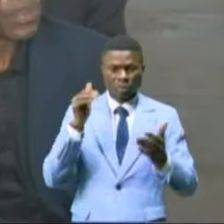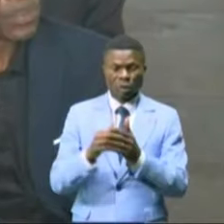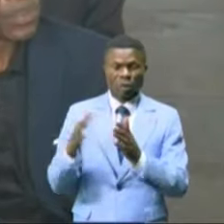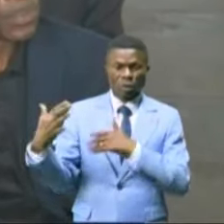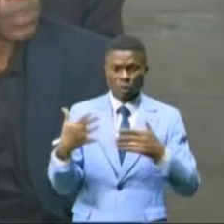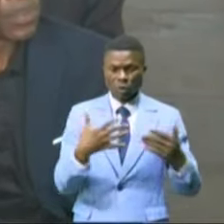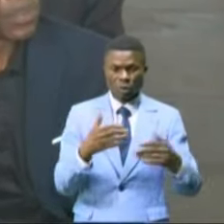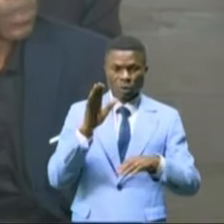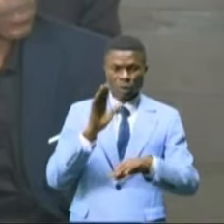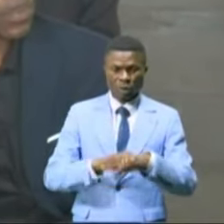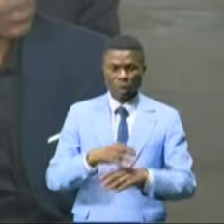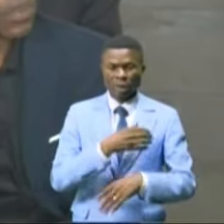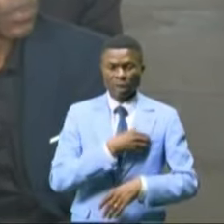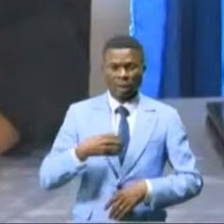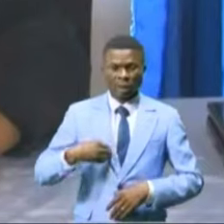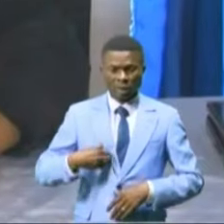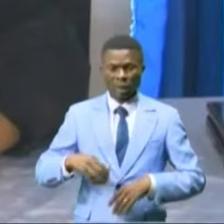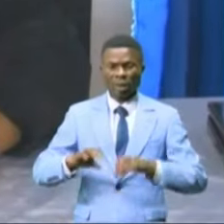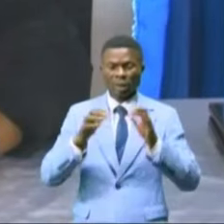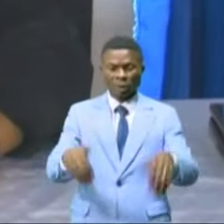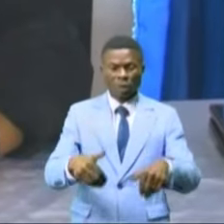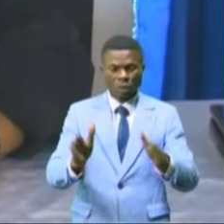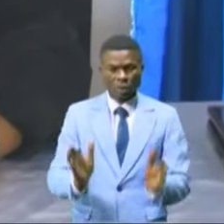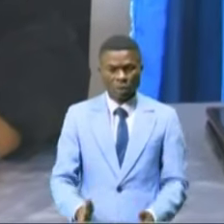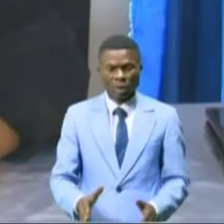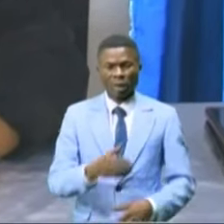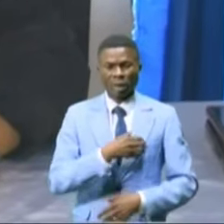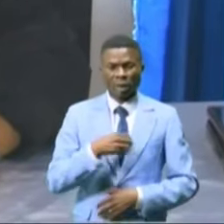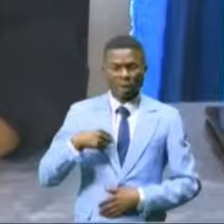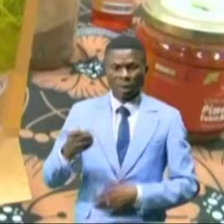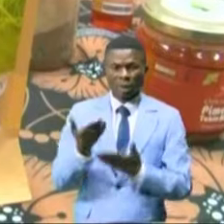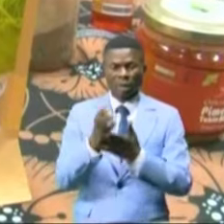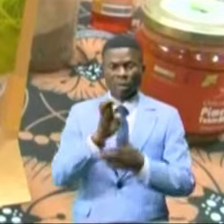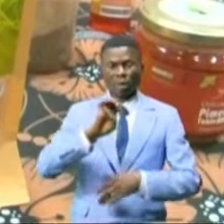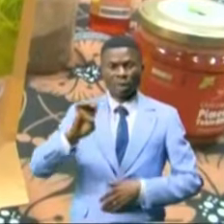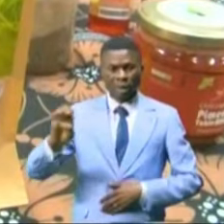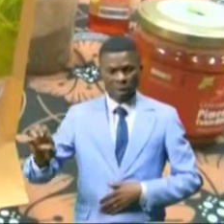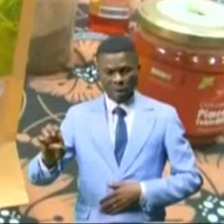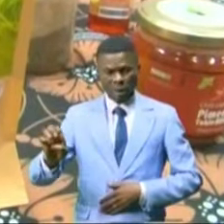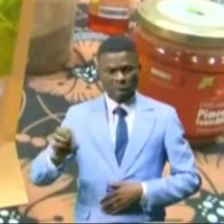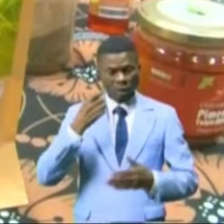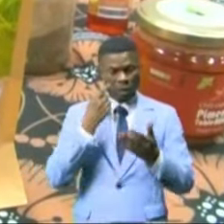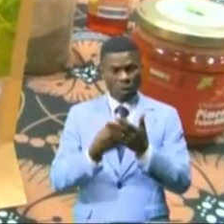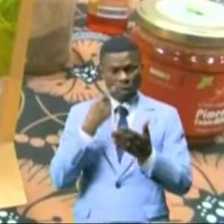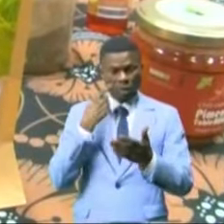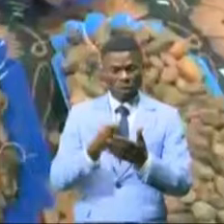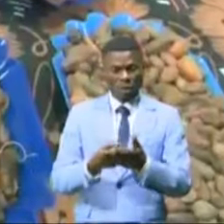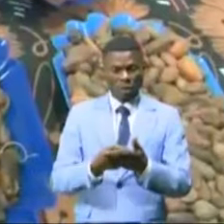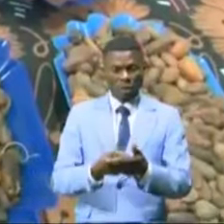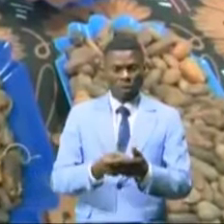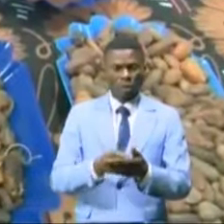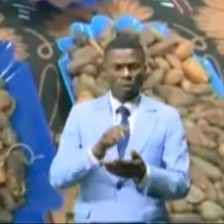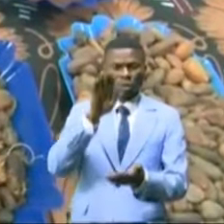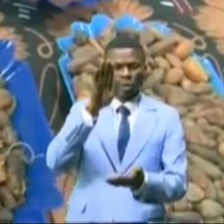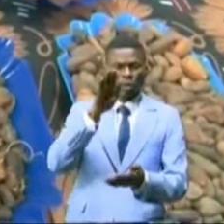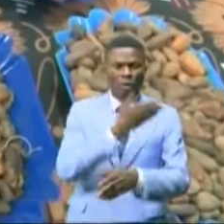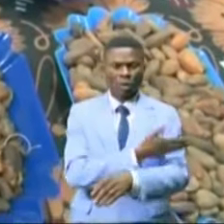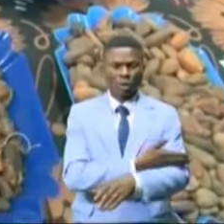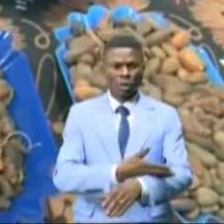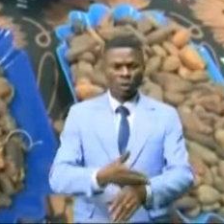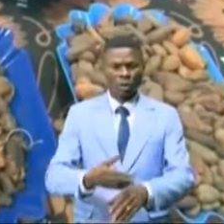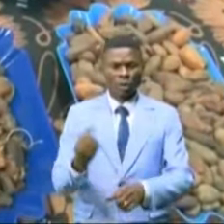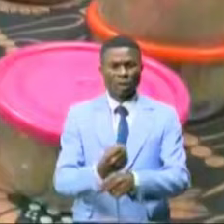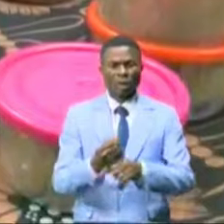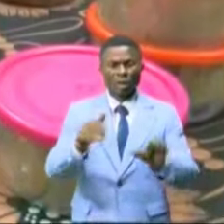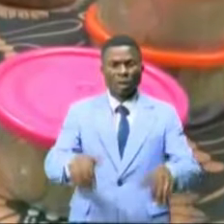atrocités que connaissent les petits agriculteurs, dont la femme à l'est du pays, il est constaté une baisse très significative de la production